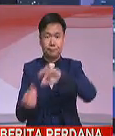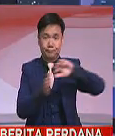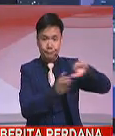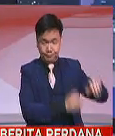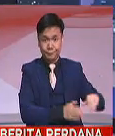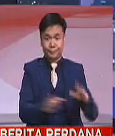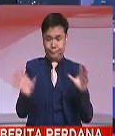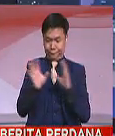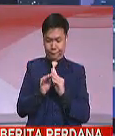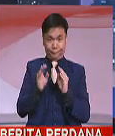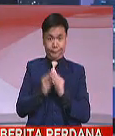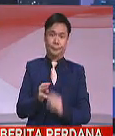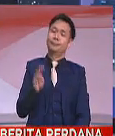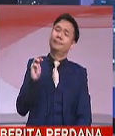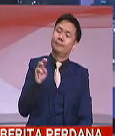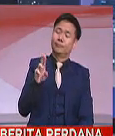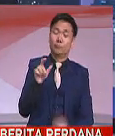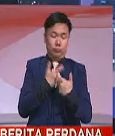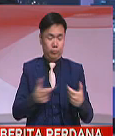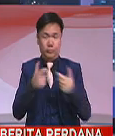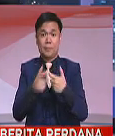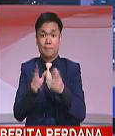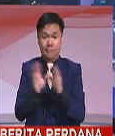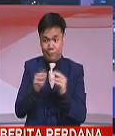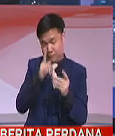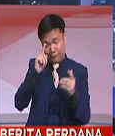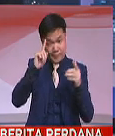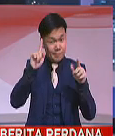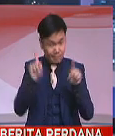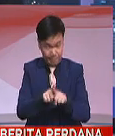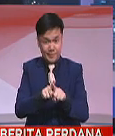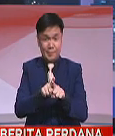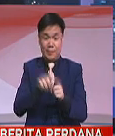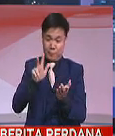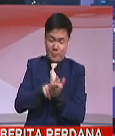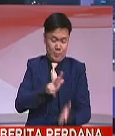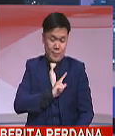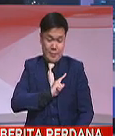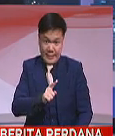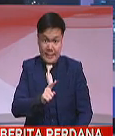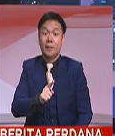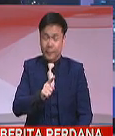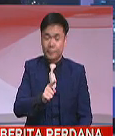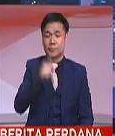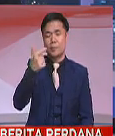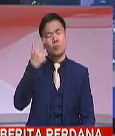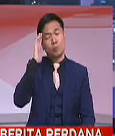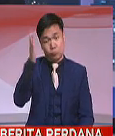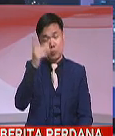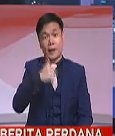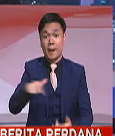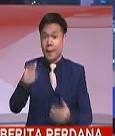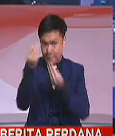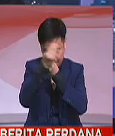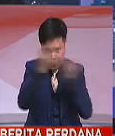Keputusan mesyuarat jawatankuasa muzakarah khas mengenai penggunaan vaksin COVID-19 dalam kalangan umat Islam di Malaysia dijangka